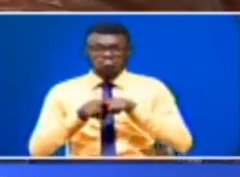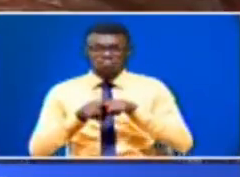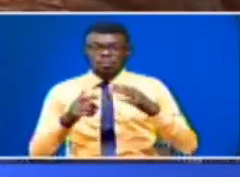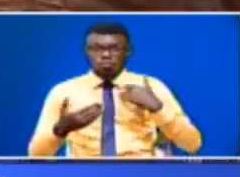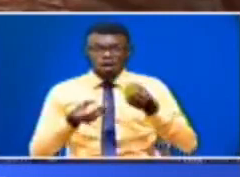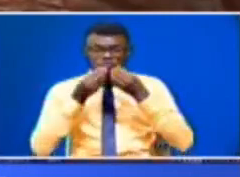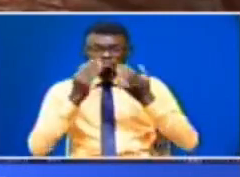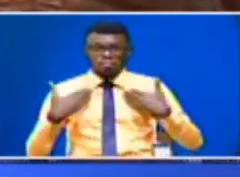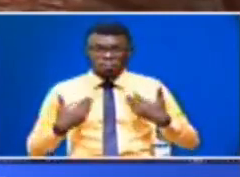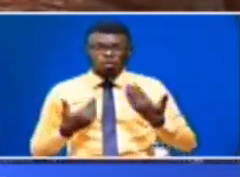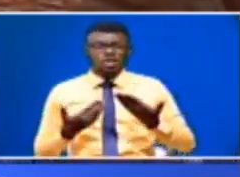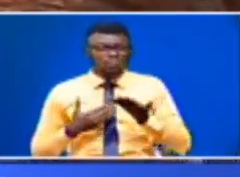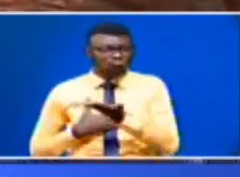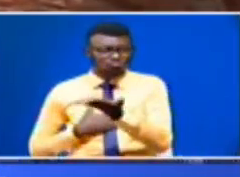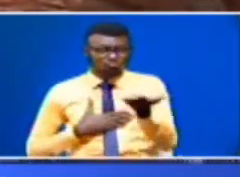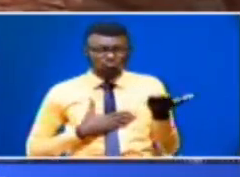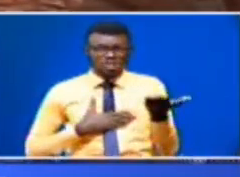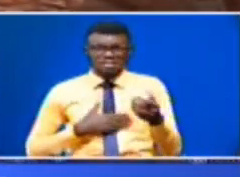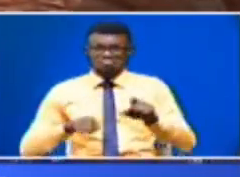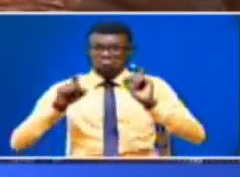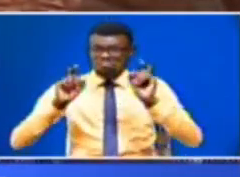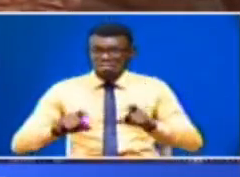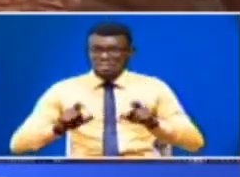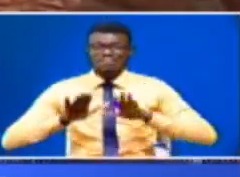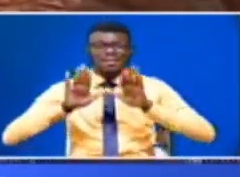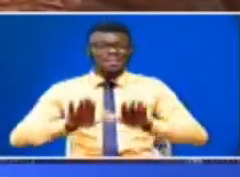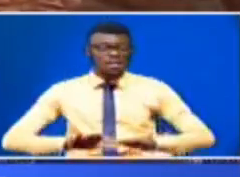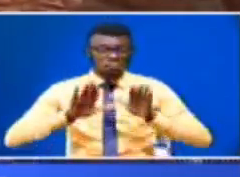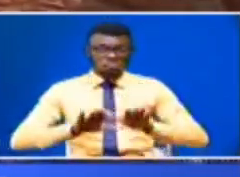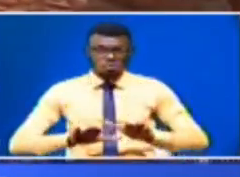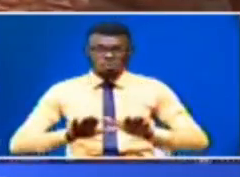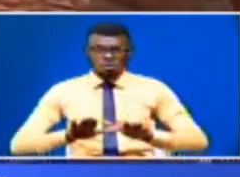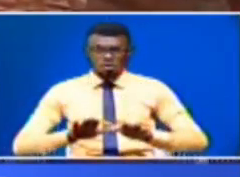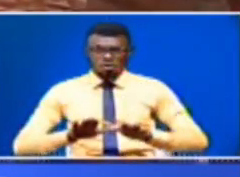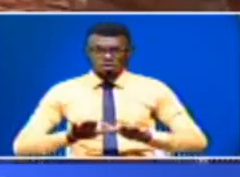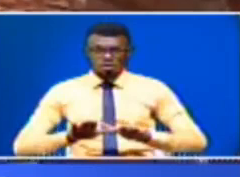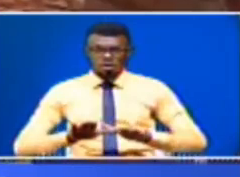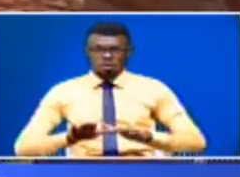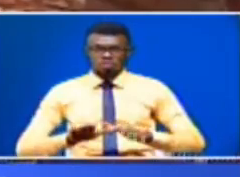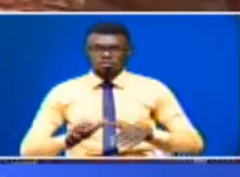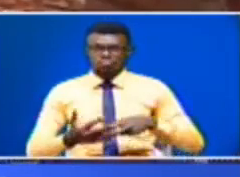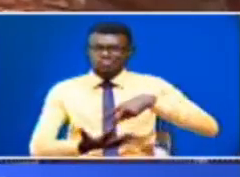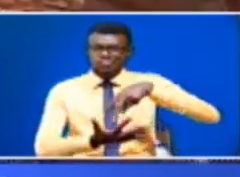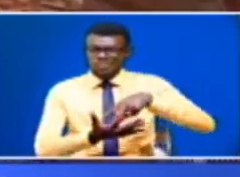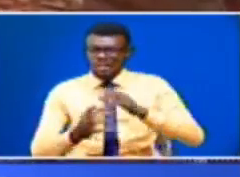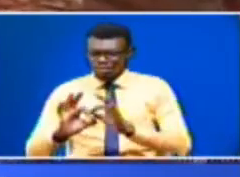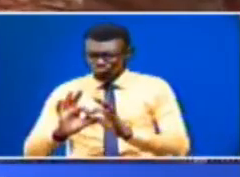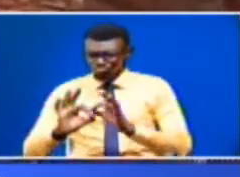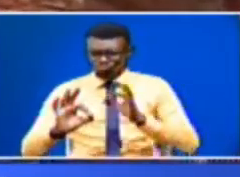tell people they must be careful to stand 1 meter in